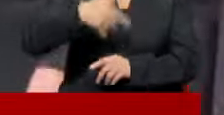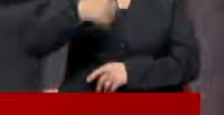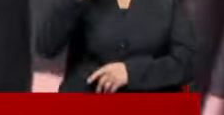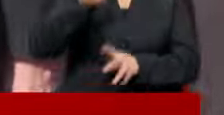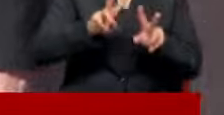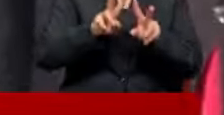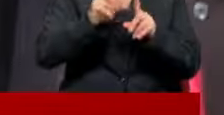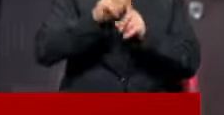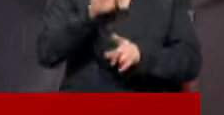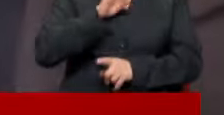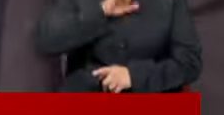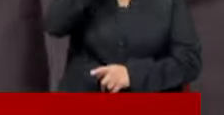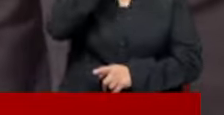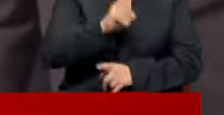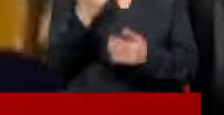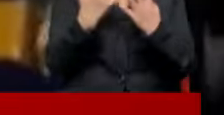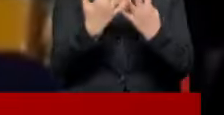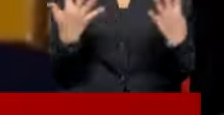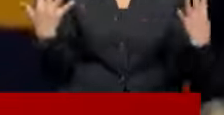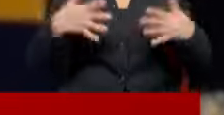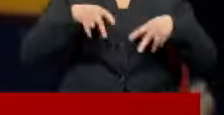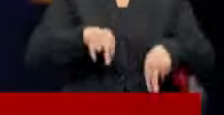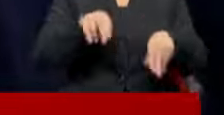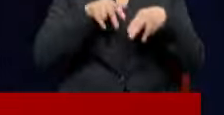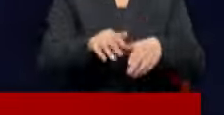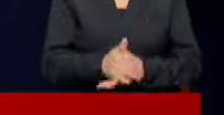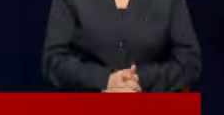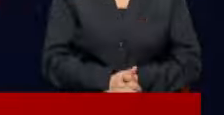Dervişoğlu Anıtkabir'de ilk kez bir aradalar.